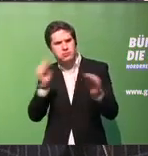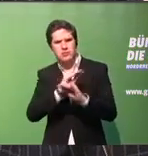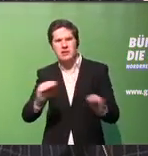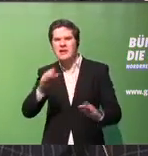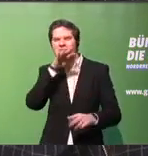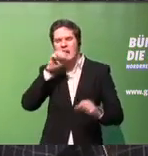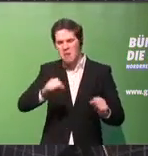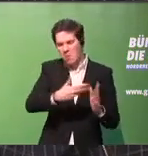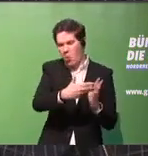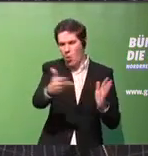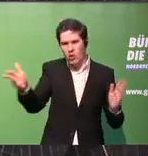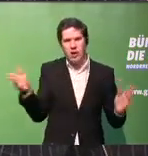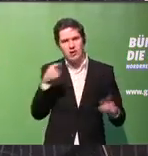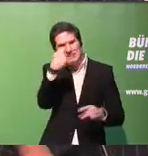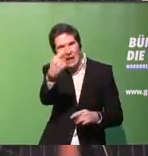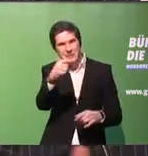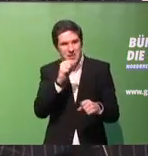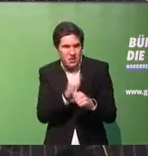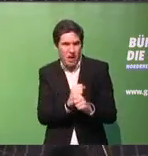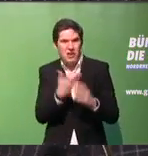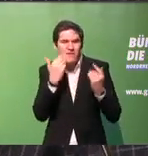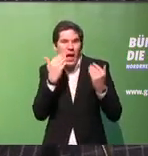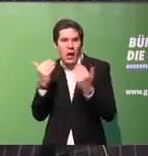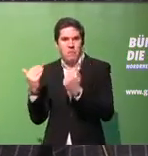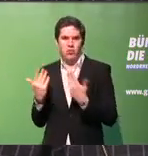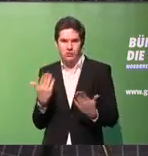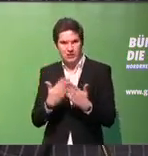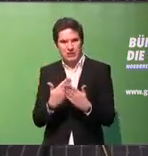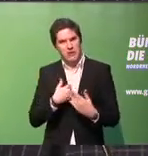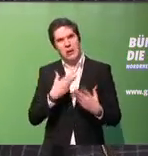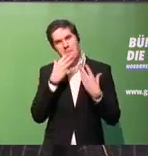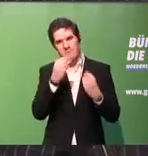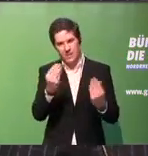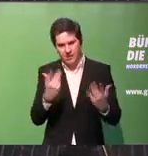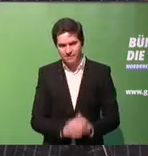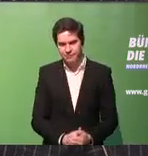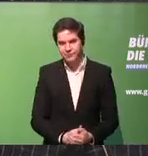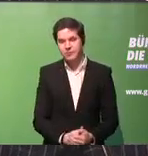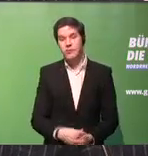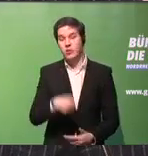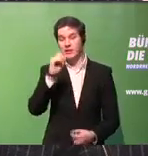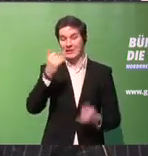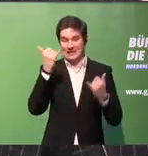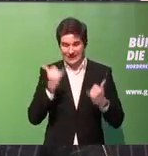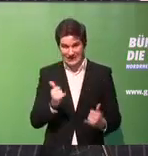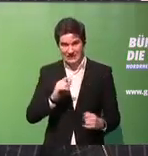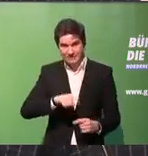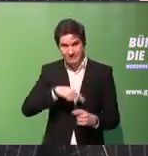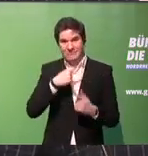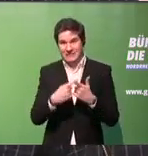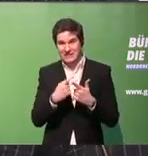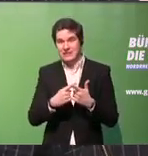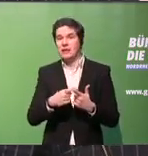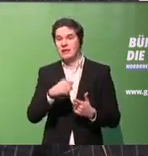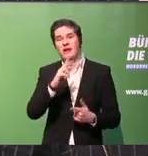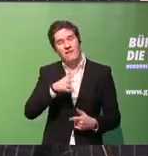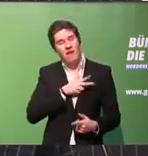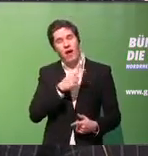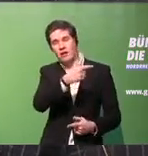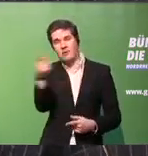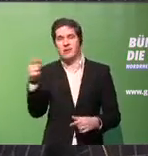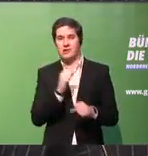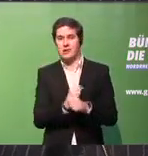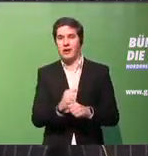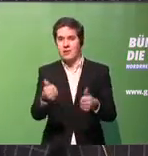Dinge, die jeder selber machen kann. Das ist sozusagen das Paket. Und jetzt kommt noch was, wo ihr uns wirklich sehr, sehr helfen könnt, im Sinne von Aufräumen